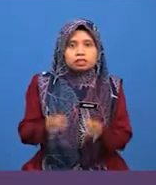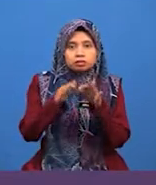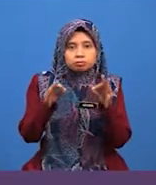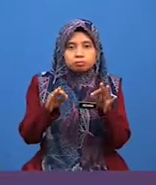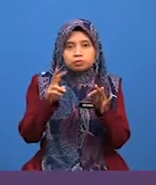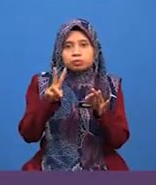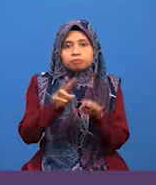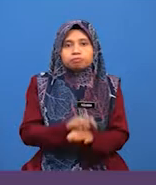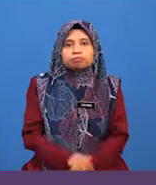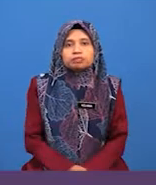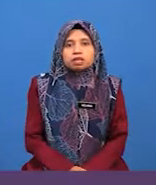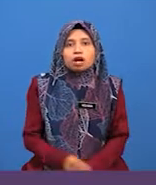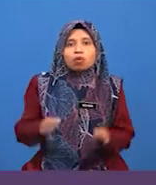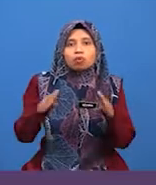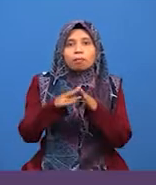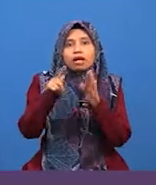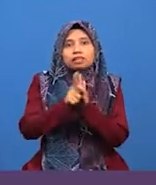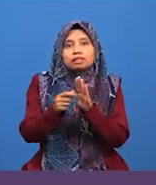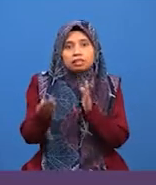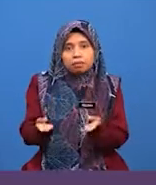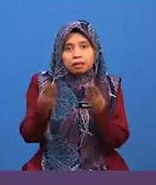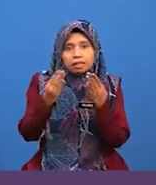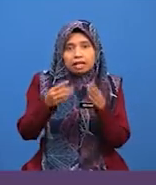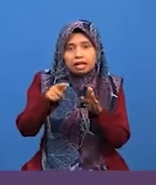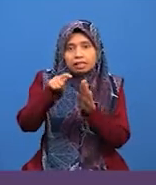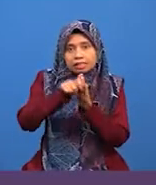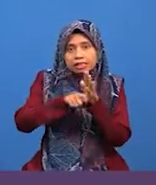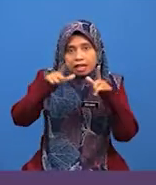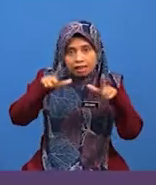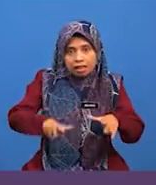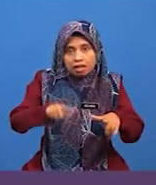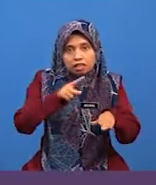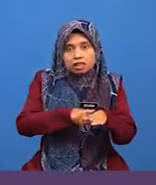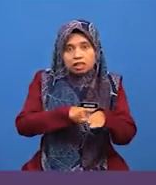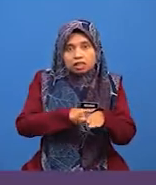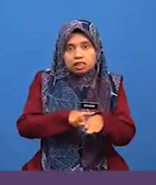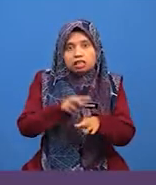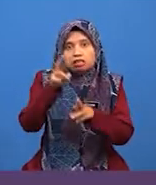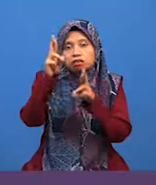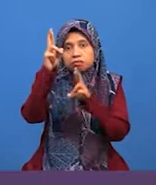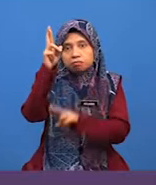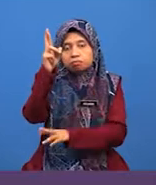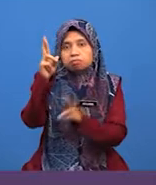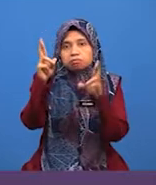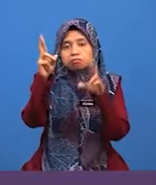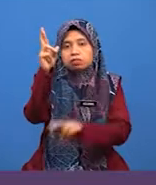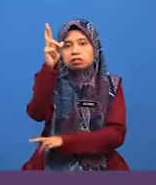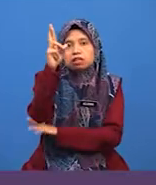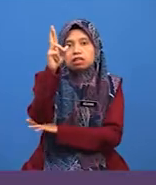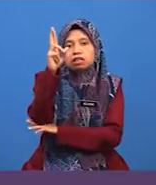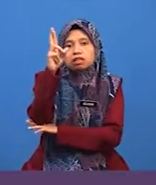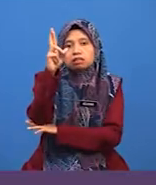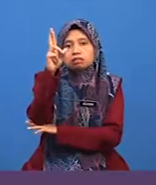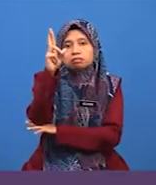Ayat kedua. Rumah terbalik terletak di Menara Kuala